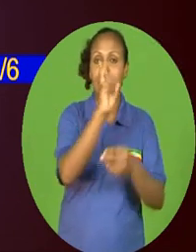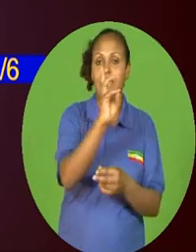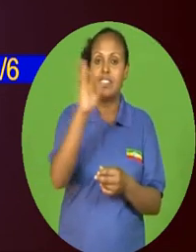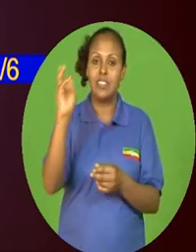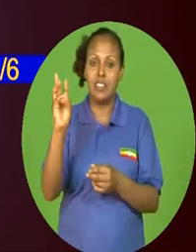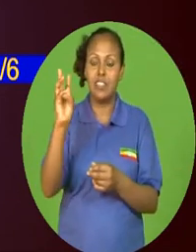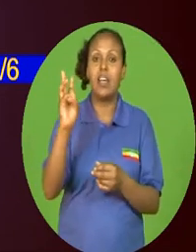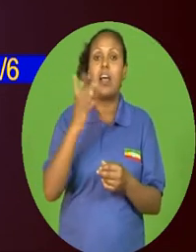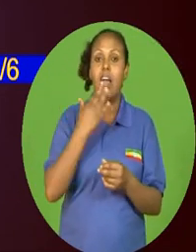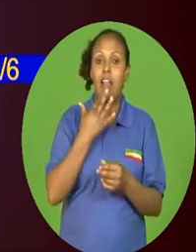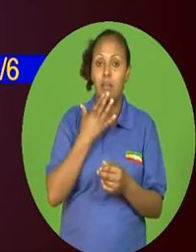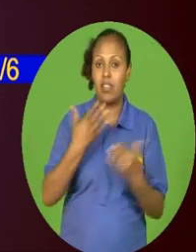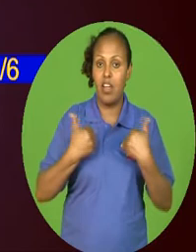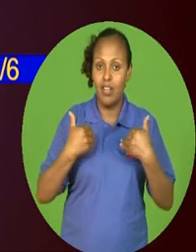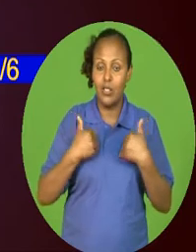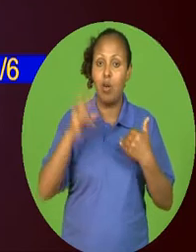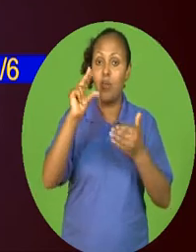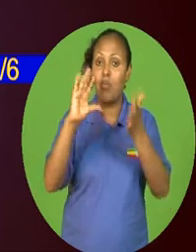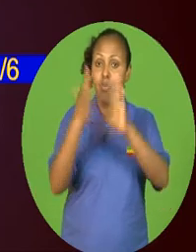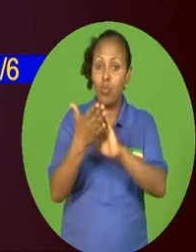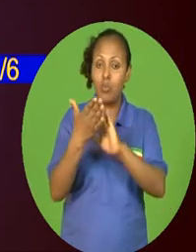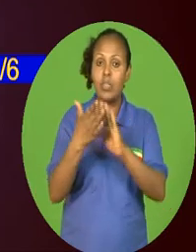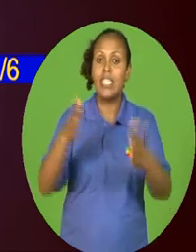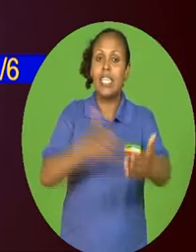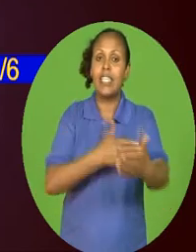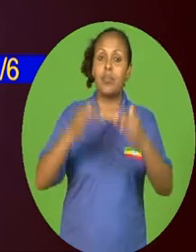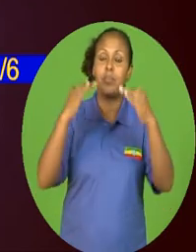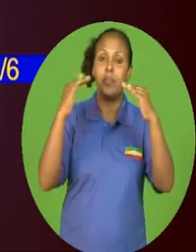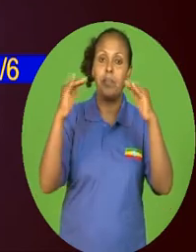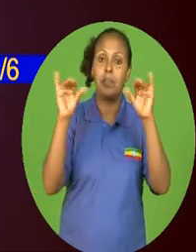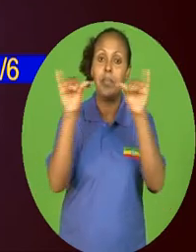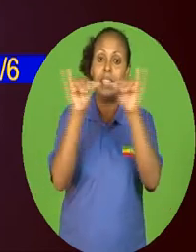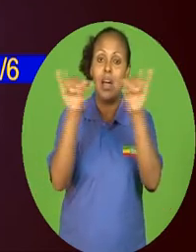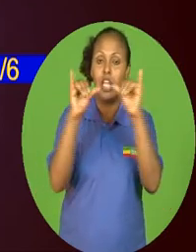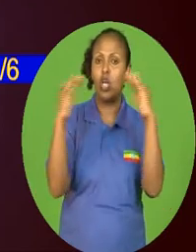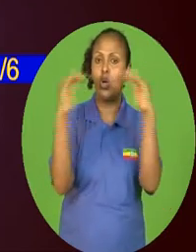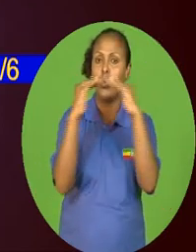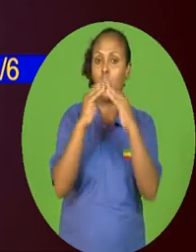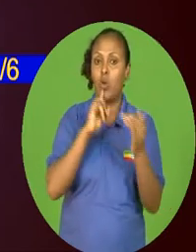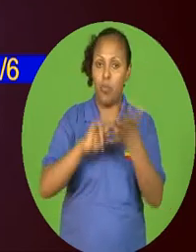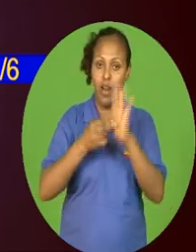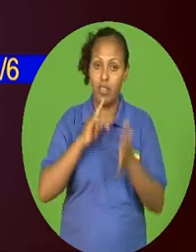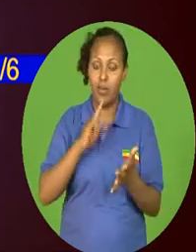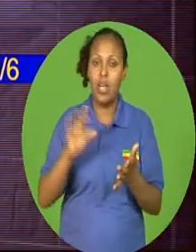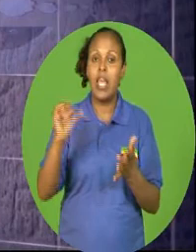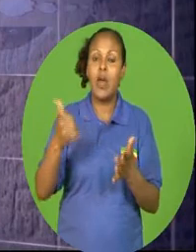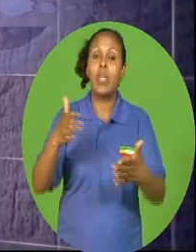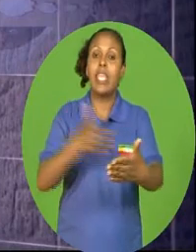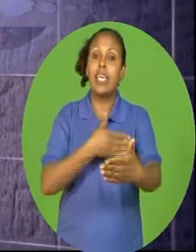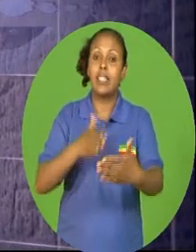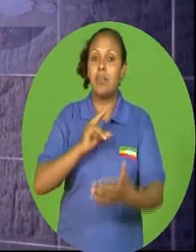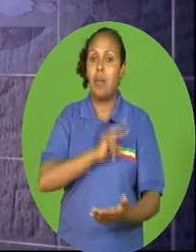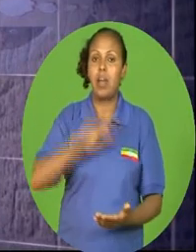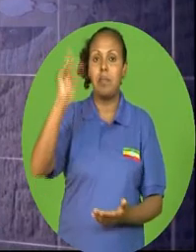ሐረጋት 6 6 ቀለም አሏቸው። በመሆኑም የግጥሙ ምጣኔ እኩል ነው ማለት ነው።